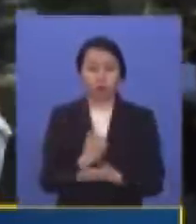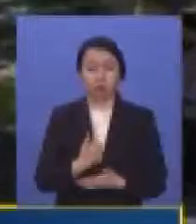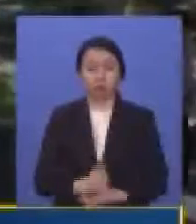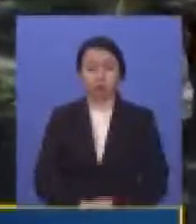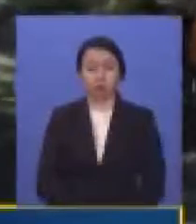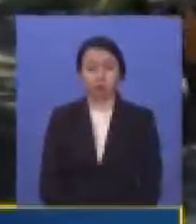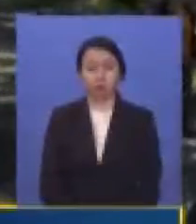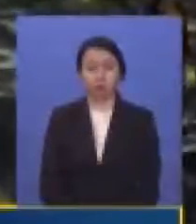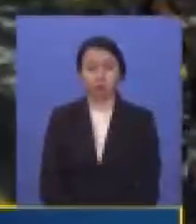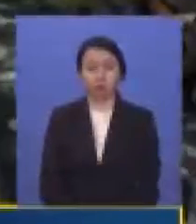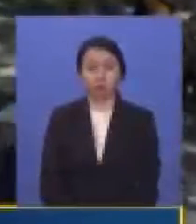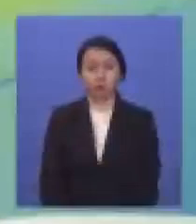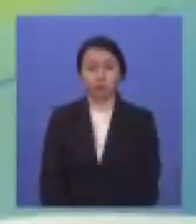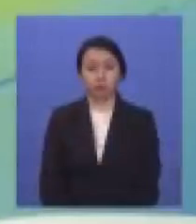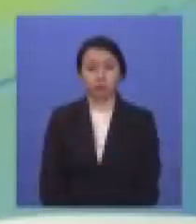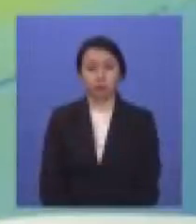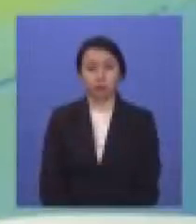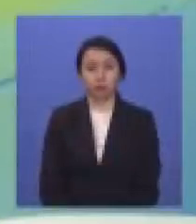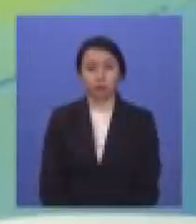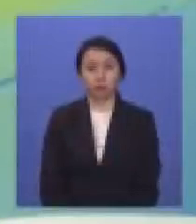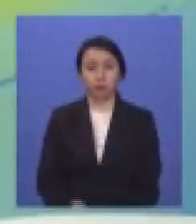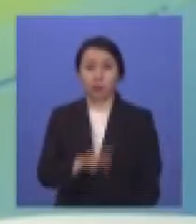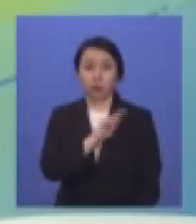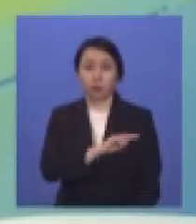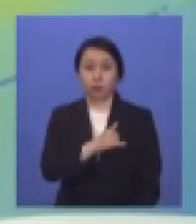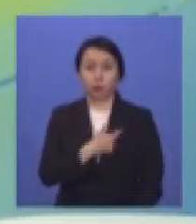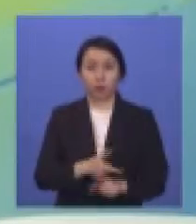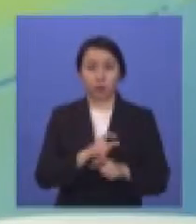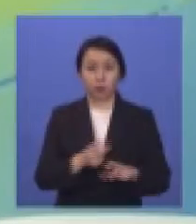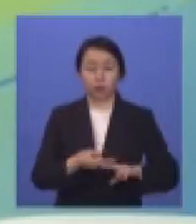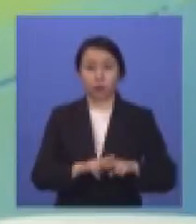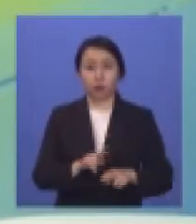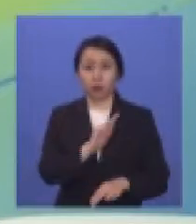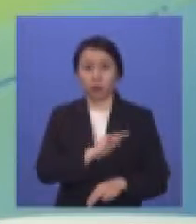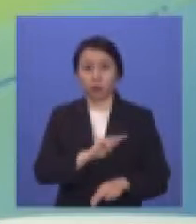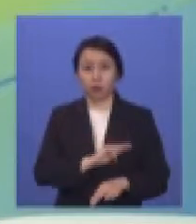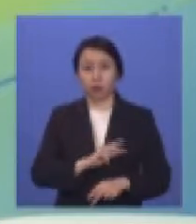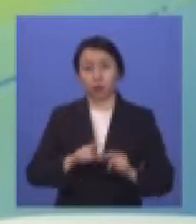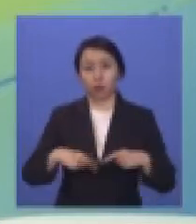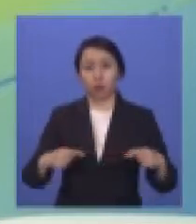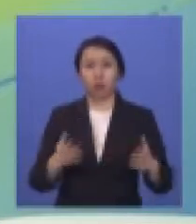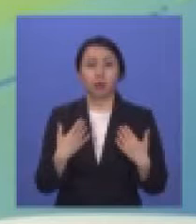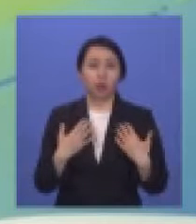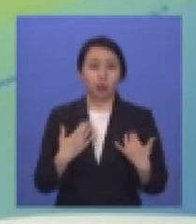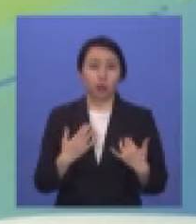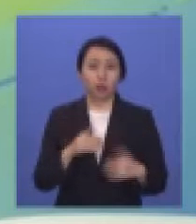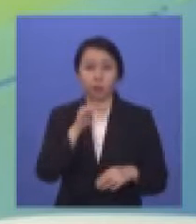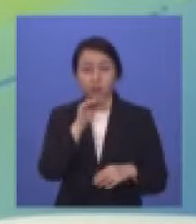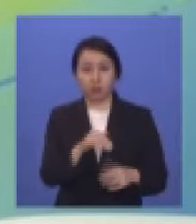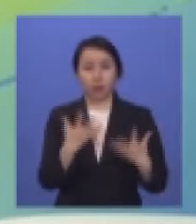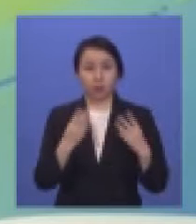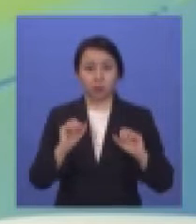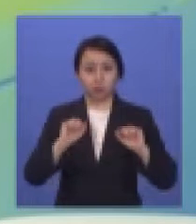Кудряков, Михаил Казначеев, служба новостей. Работники культуры – это люди, которые трудятся, когда другие отдыхают, но